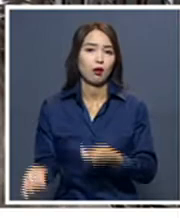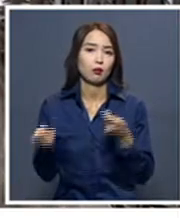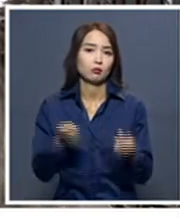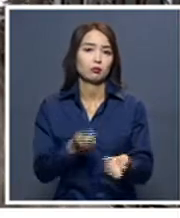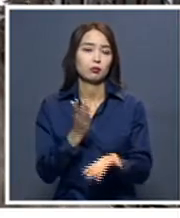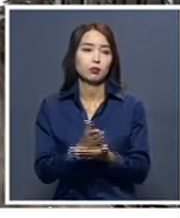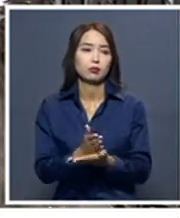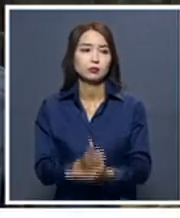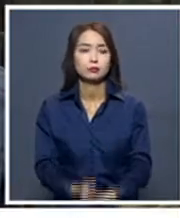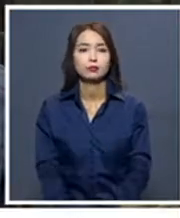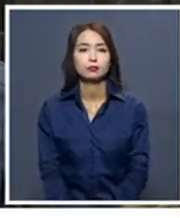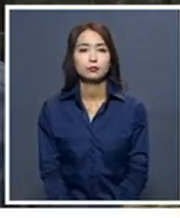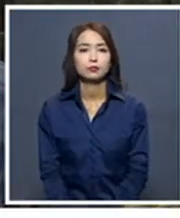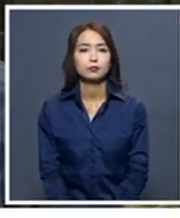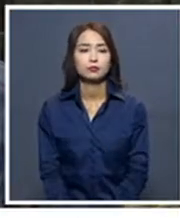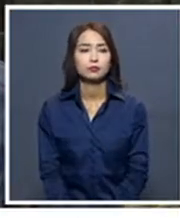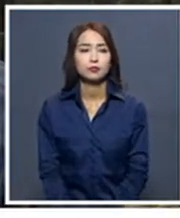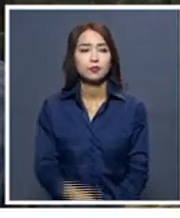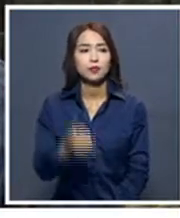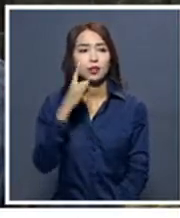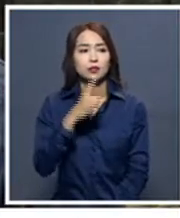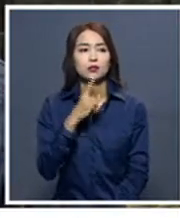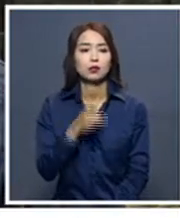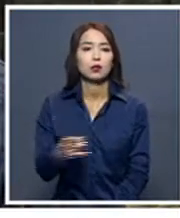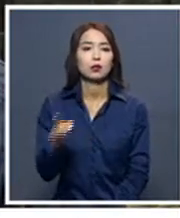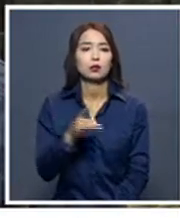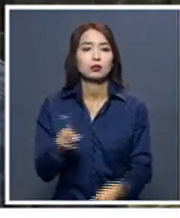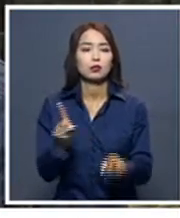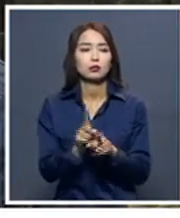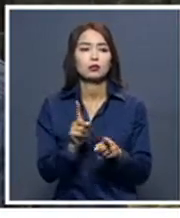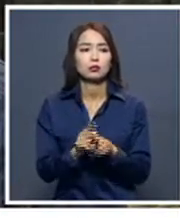екен. Қазіргі таңда Қазақстан Республикасының қылмыстық